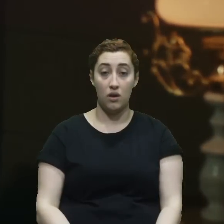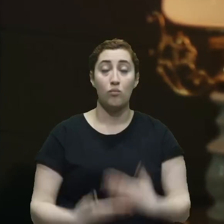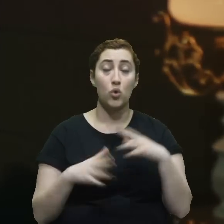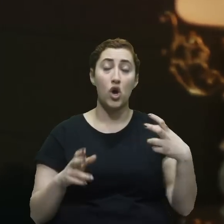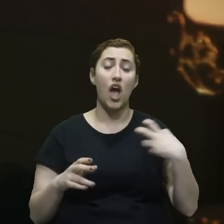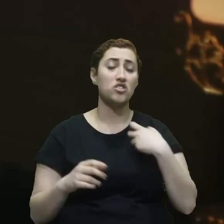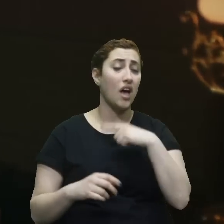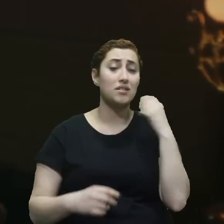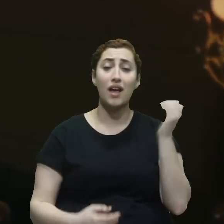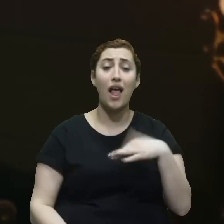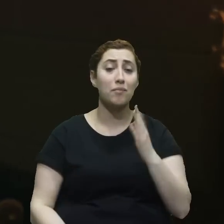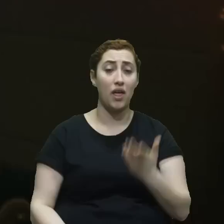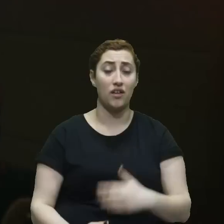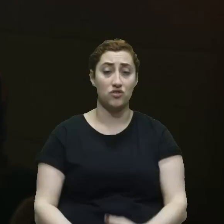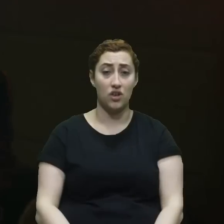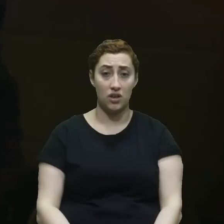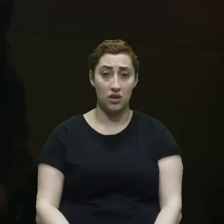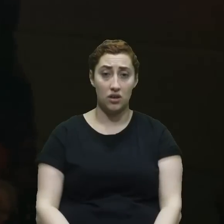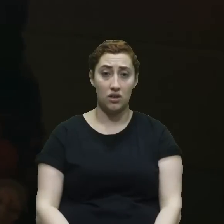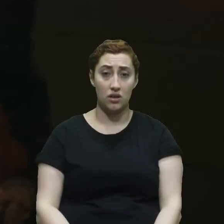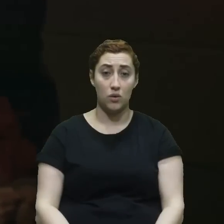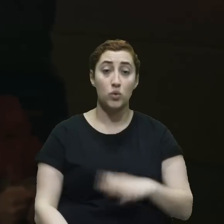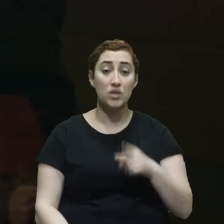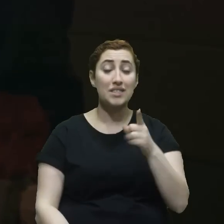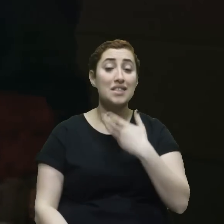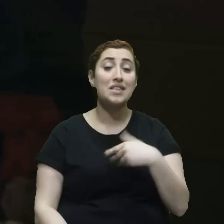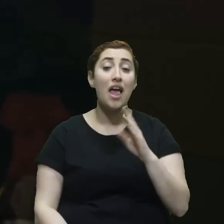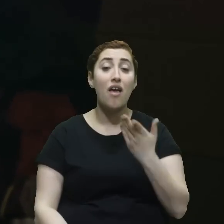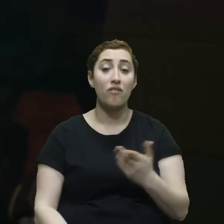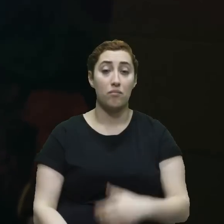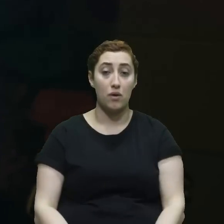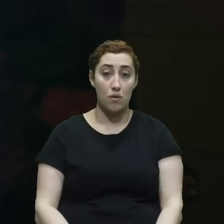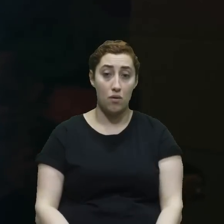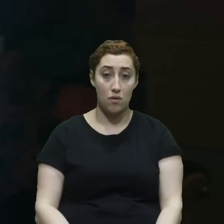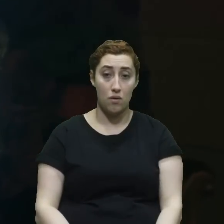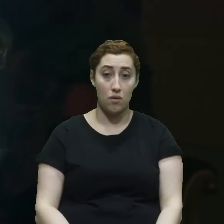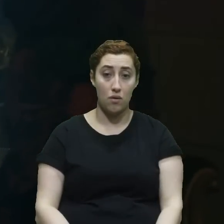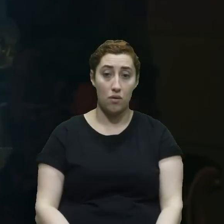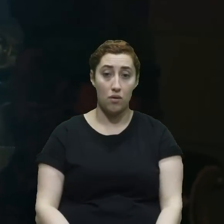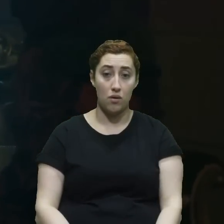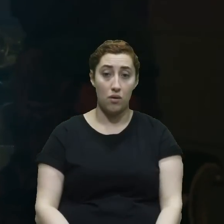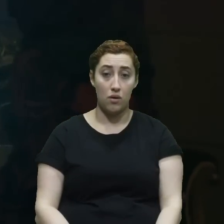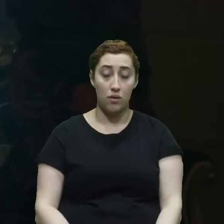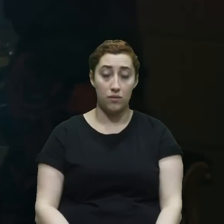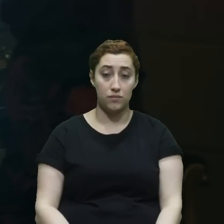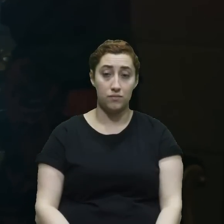Büyük aşkın asla gelmeyecek. Çünkü seni sevmiyor. Süreyya'nın yanına yürüdü. Ama